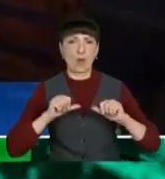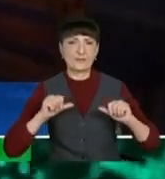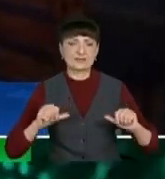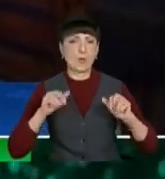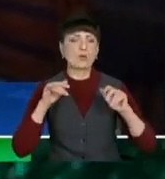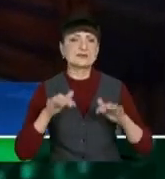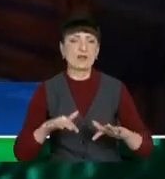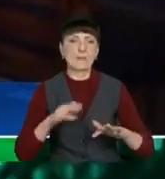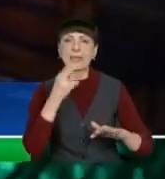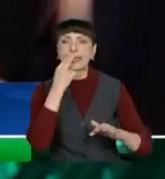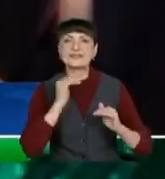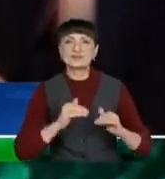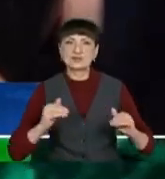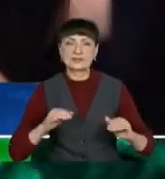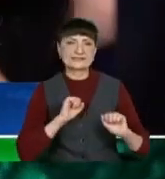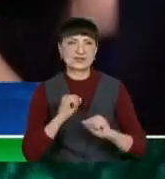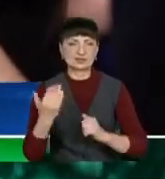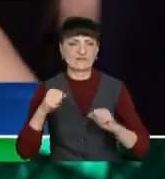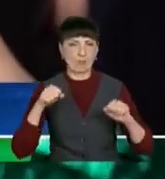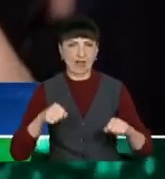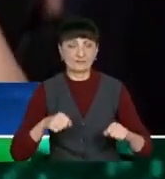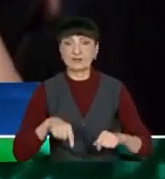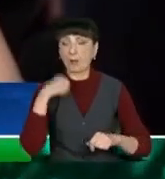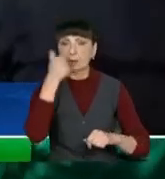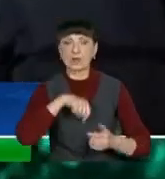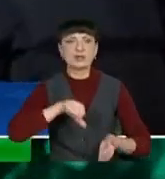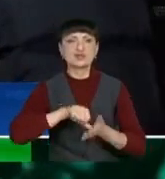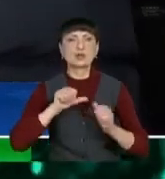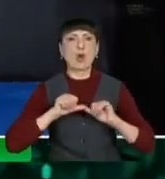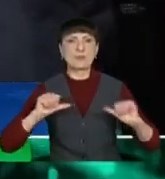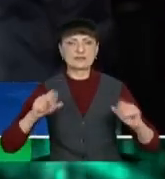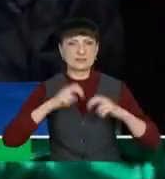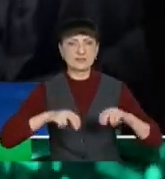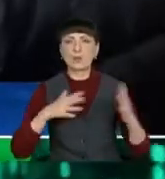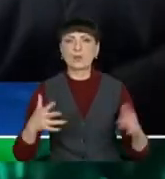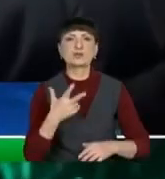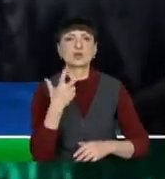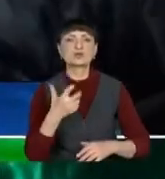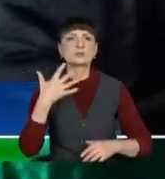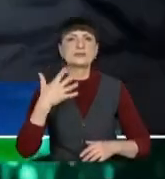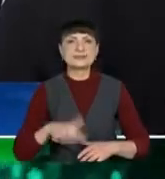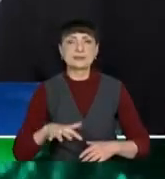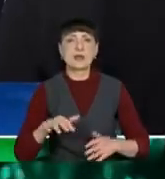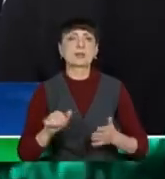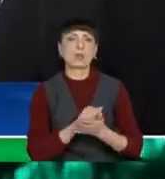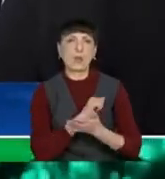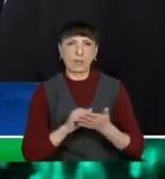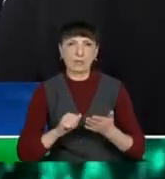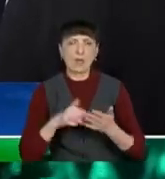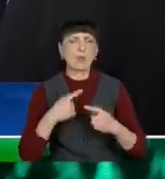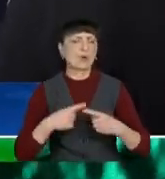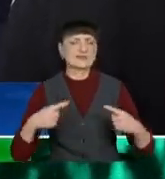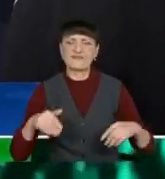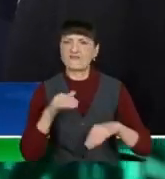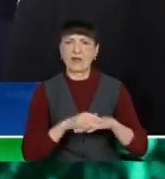делам несовершеннолетних и защите их прав. В этом году члены комиссии рассмотрели больше 350 материалов по различным